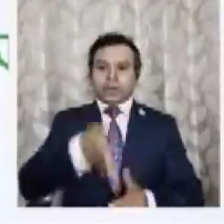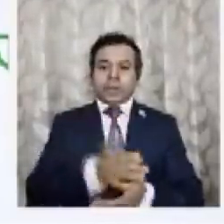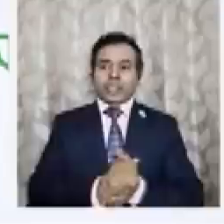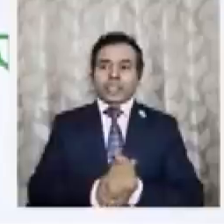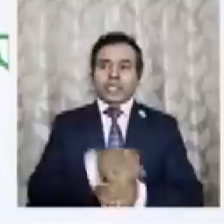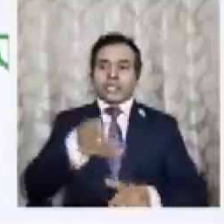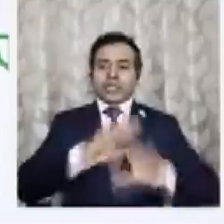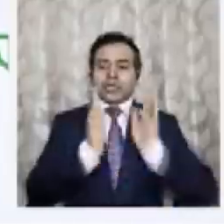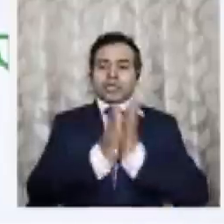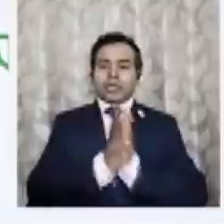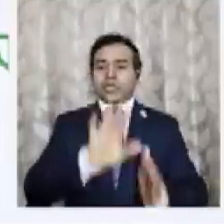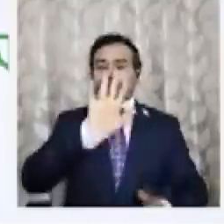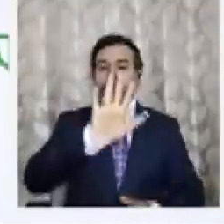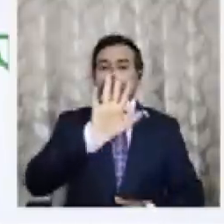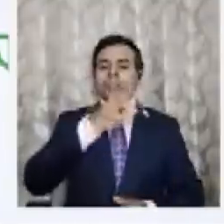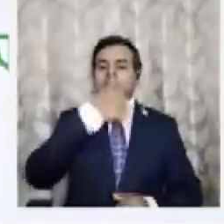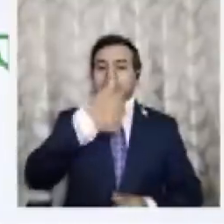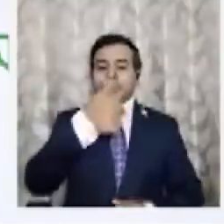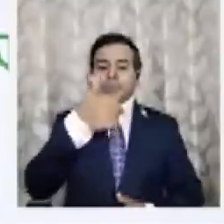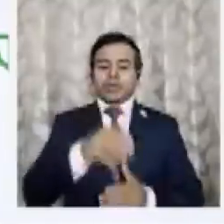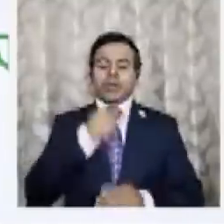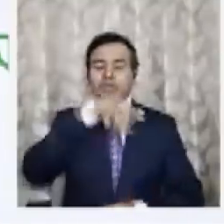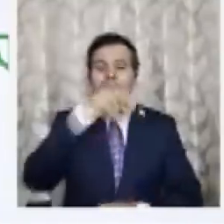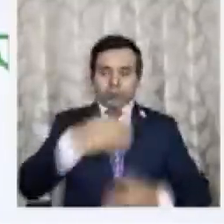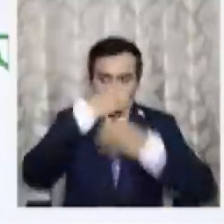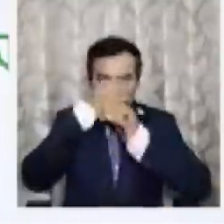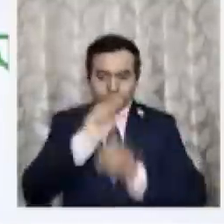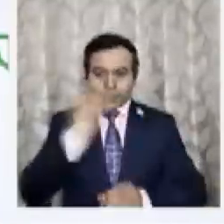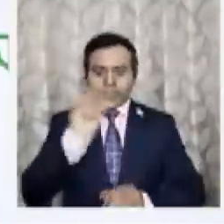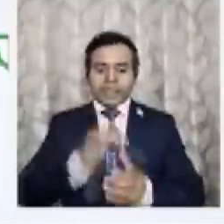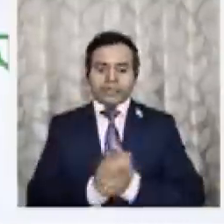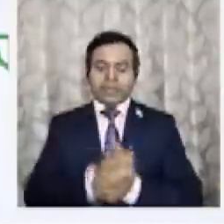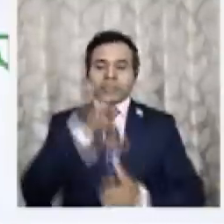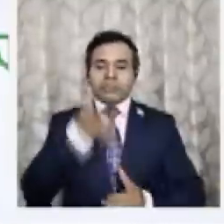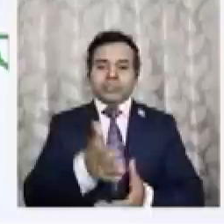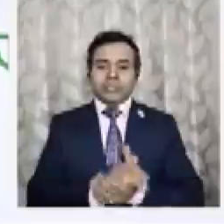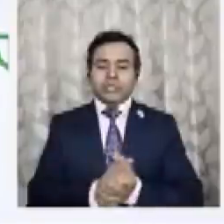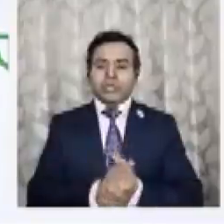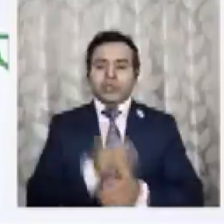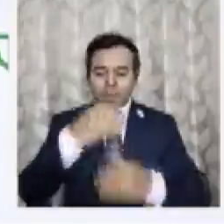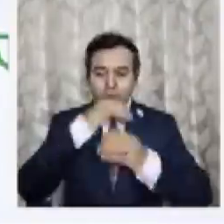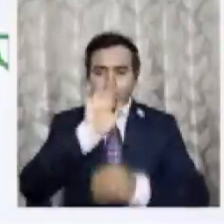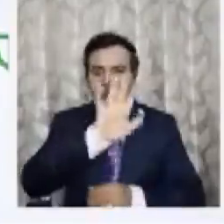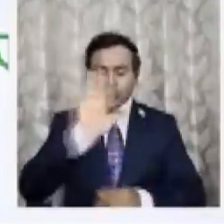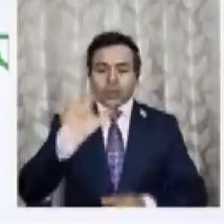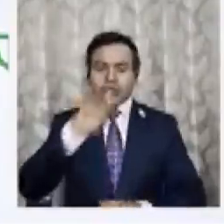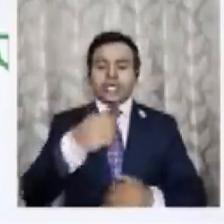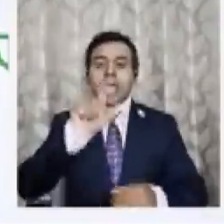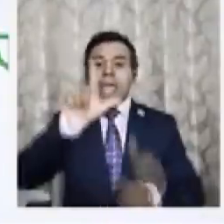মেডিকেল কলেজ গাজীপুর, এবং আমাদের বর্তমানে ল্যাবরেটরি 56টি, তার মধ্যে পরীক্ষা হয়েছে 55টি